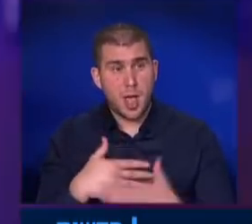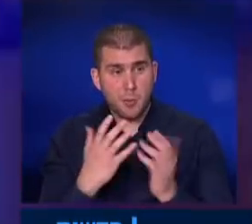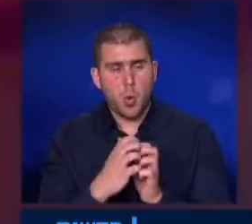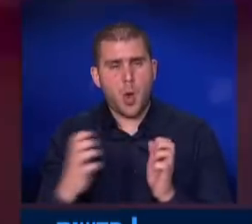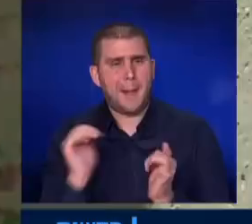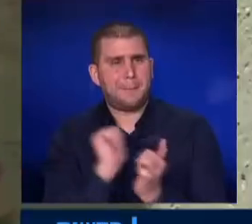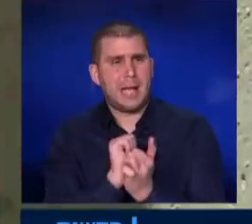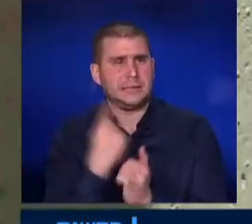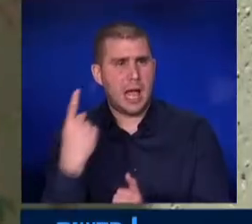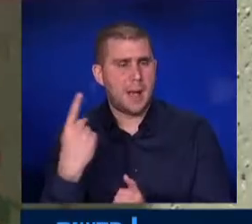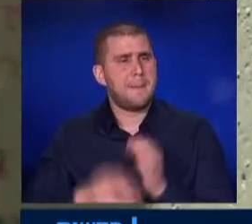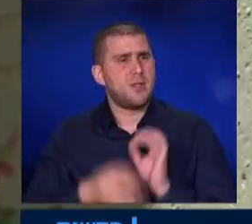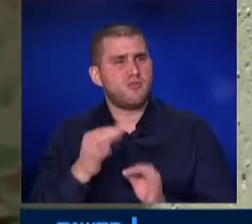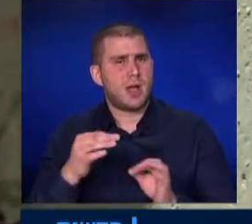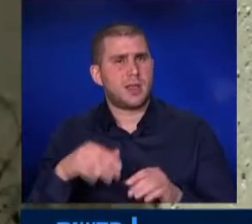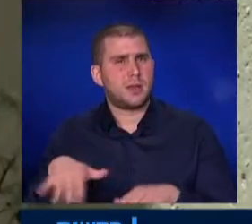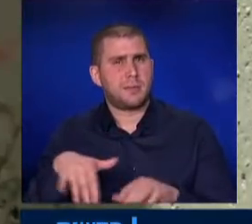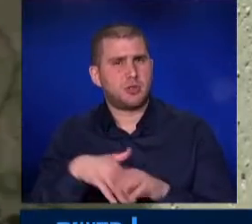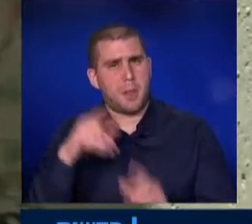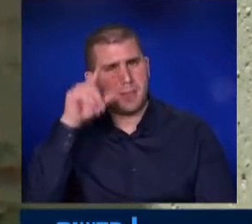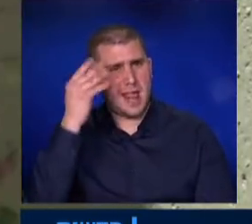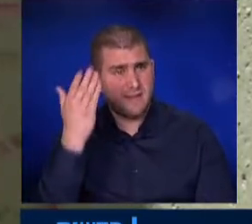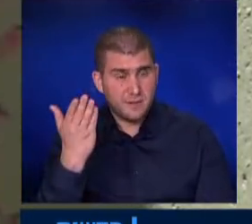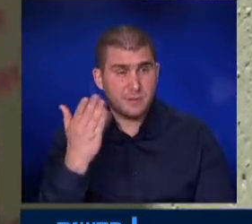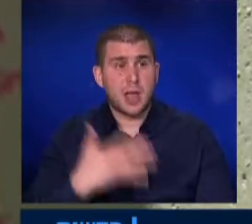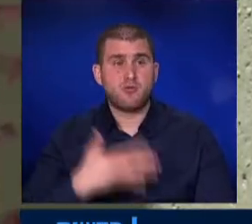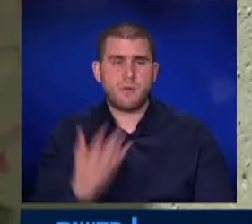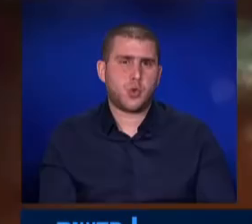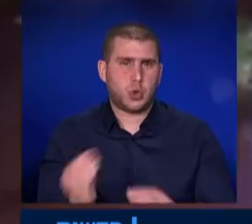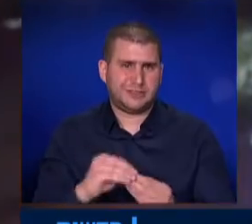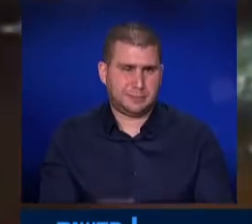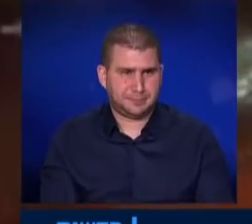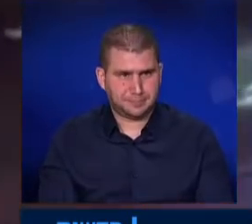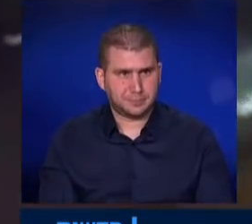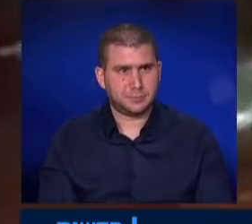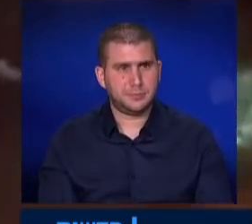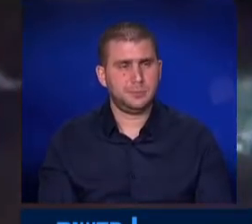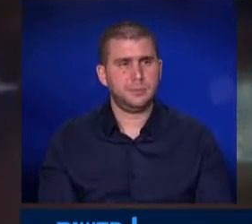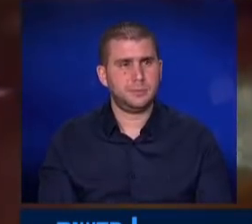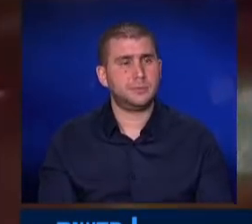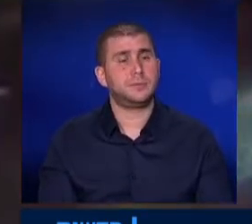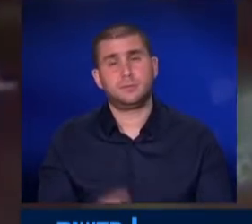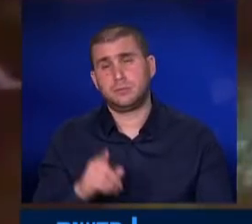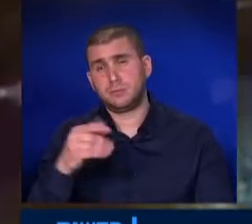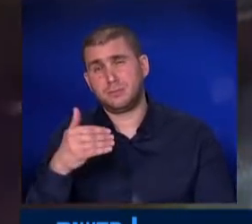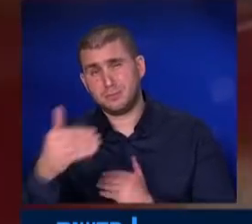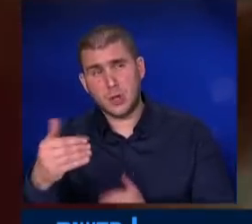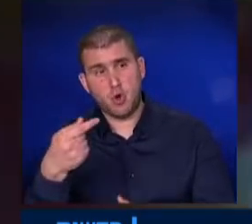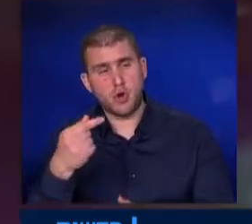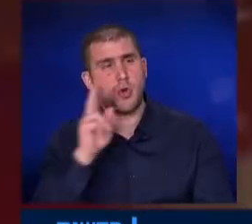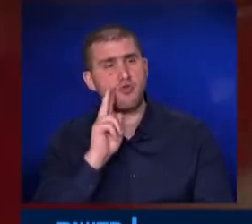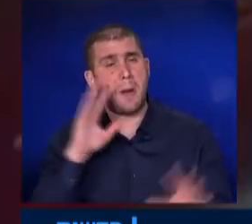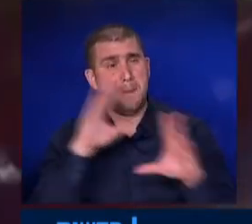ערך מעצרו בבית משפט השלום בתל אביב, בחמישה ימים נוספים. לא הרחק מג'ואריש, ביום שישי